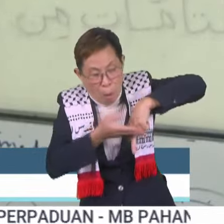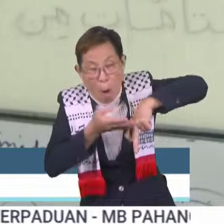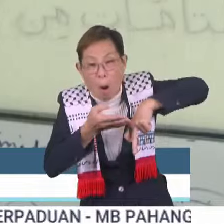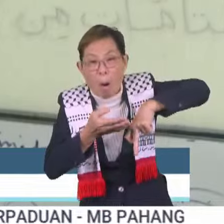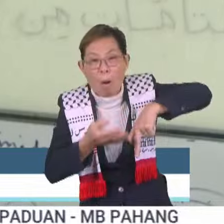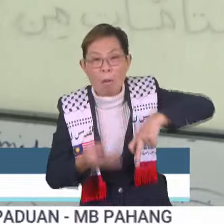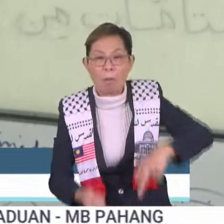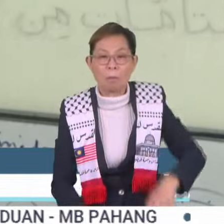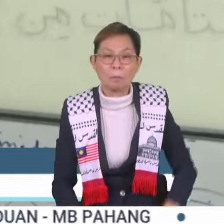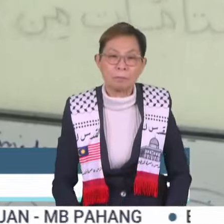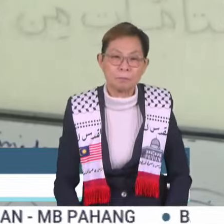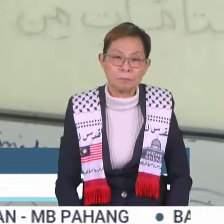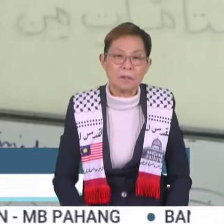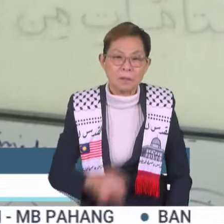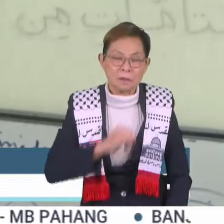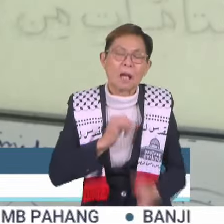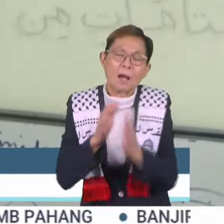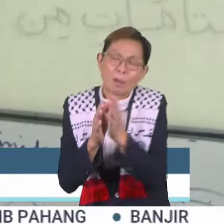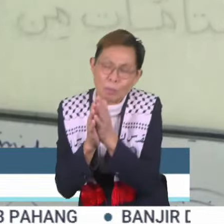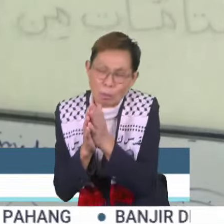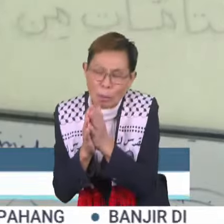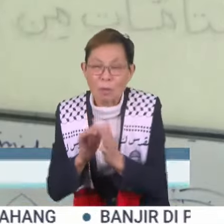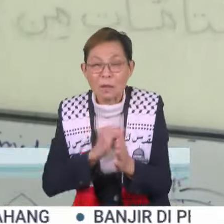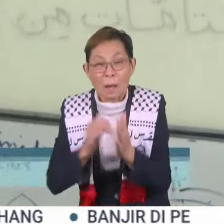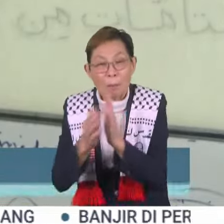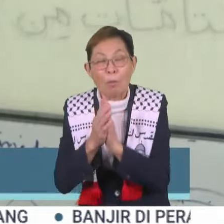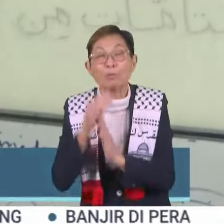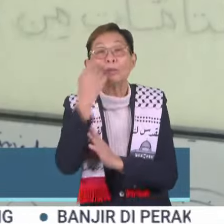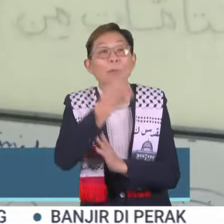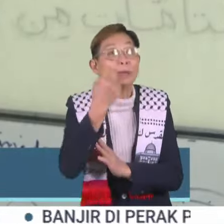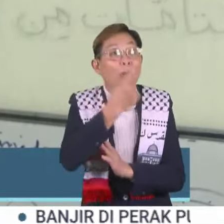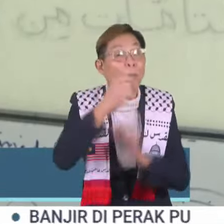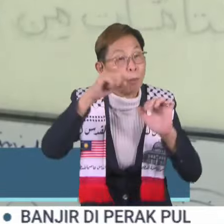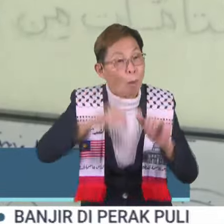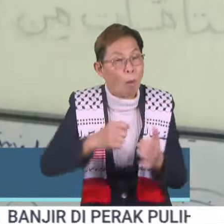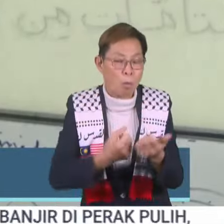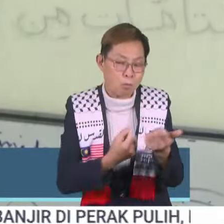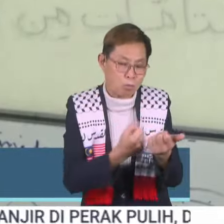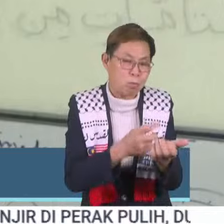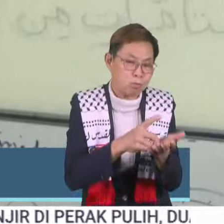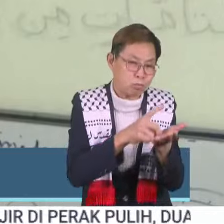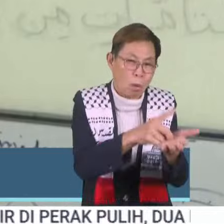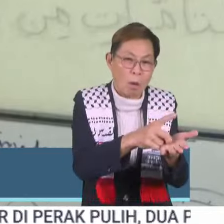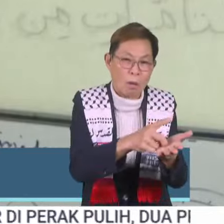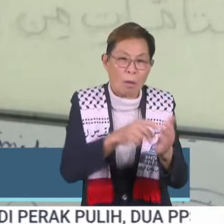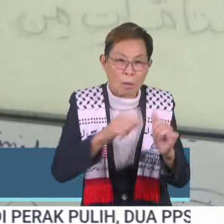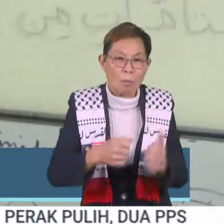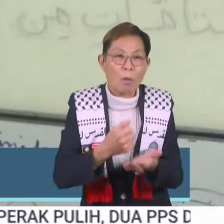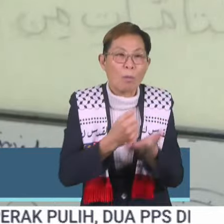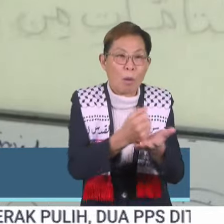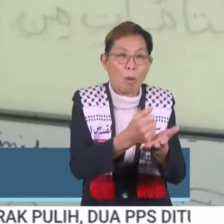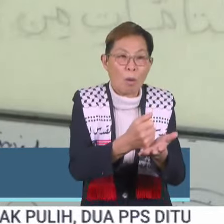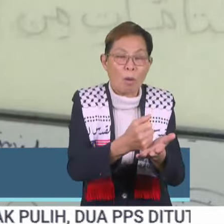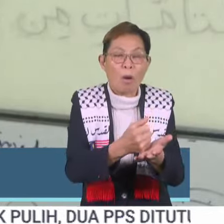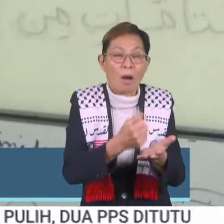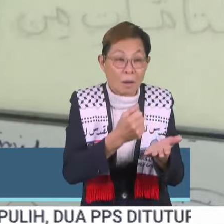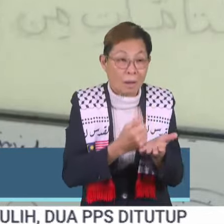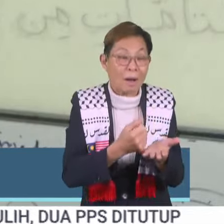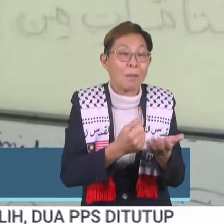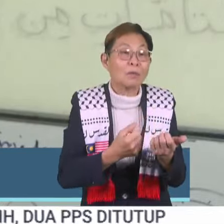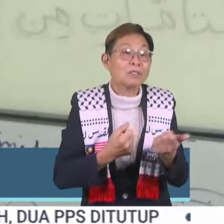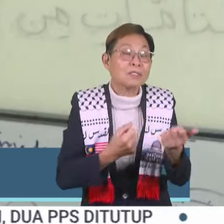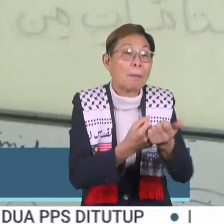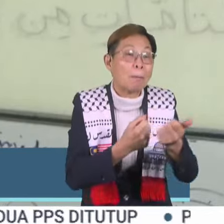keras lah. Okay. Saya mohonlah pada pihak mana-mana yang boleh menyumbangkan kaki mekanikal ni pun